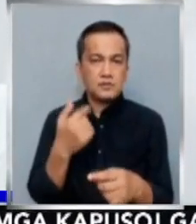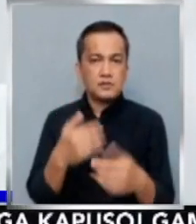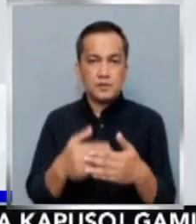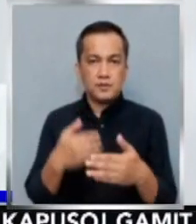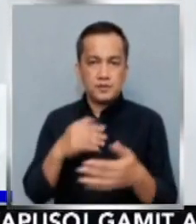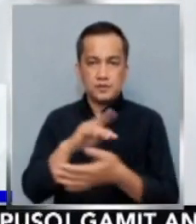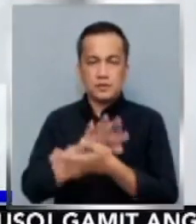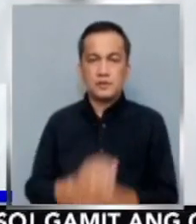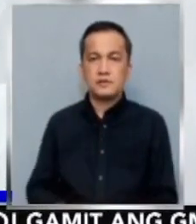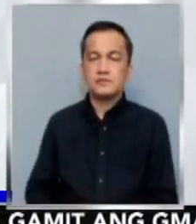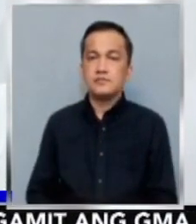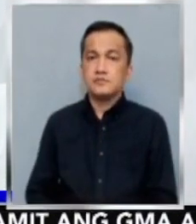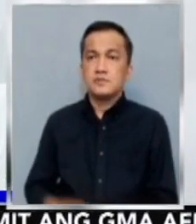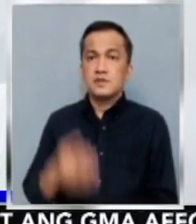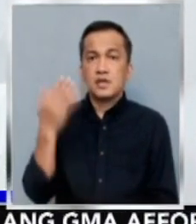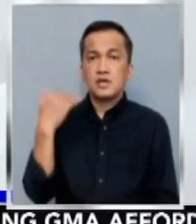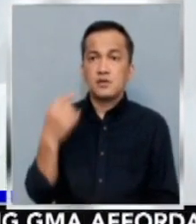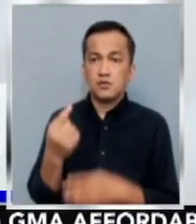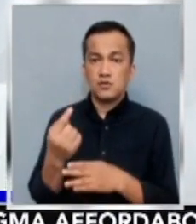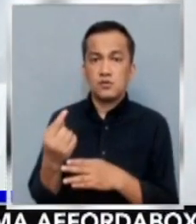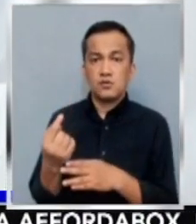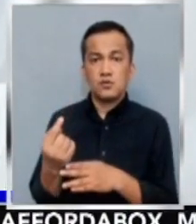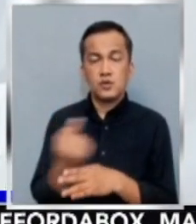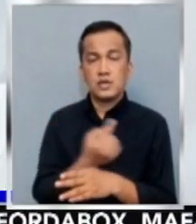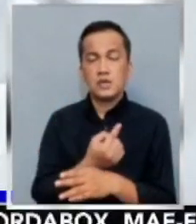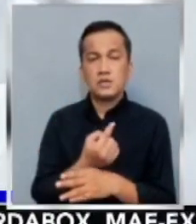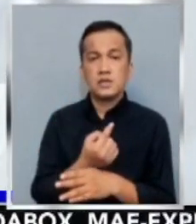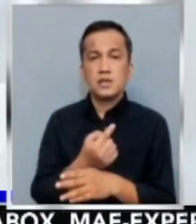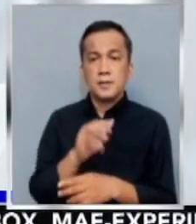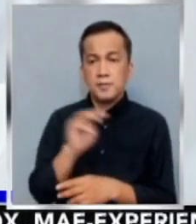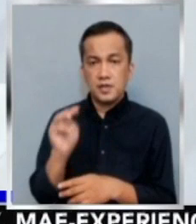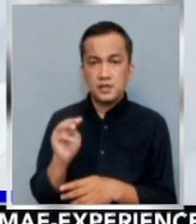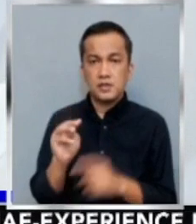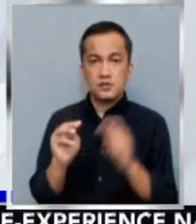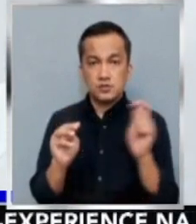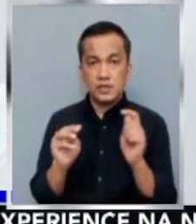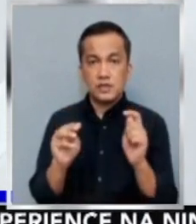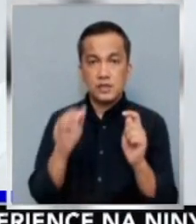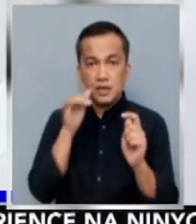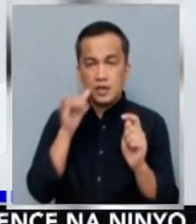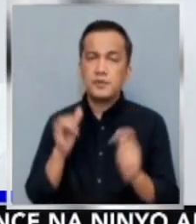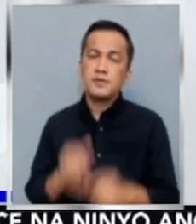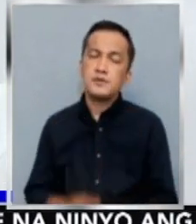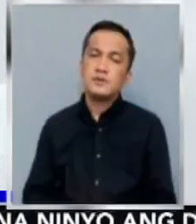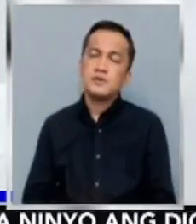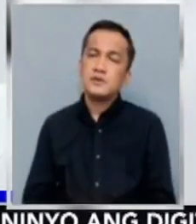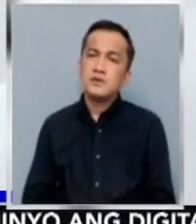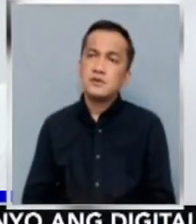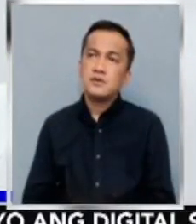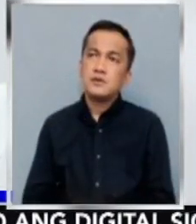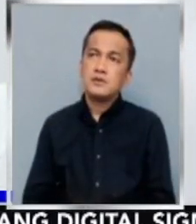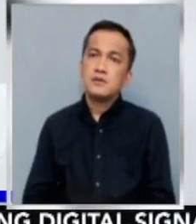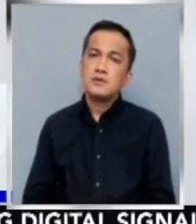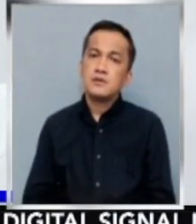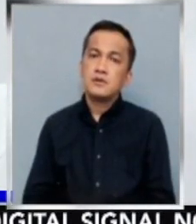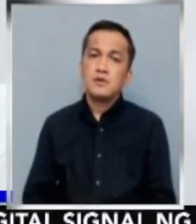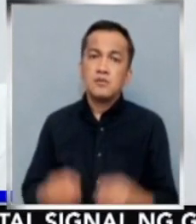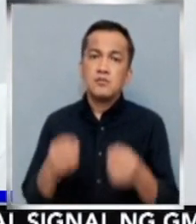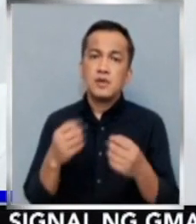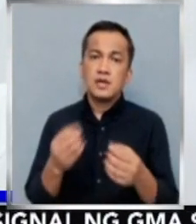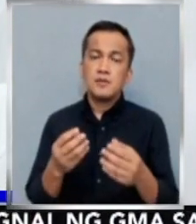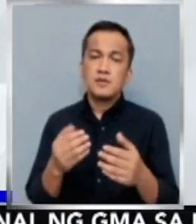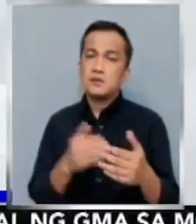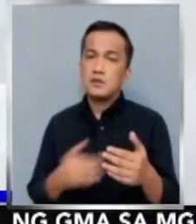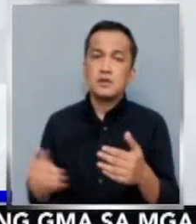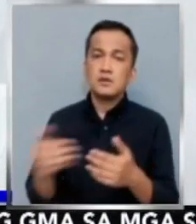nakaraang weekend, hanggang Monday and Tuesday kahapon, marami na pong nauna na umuwi sa probinsya.